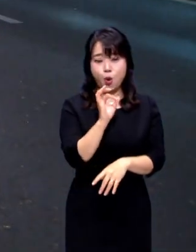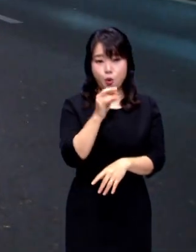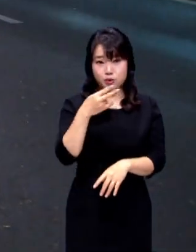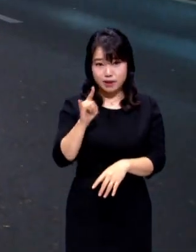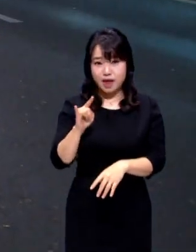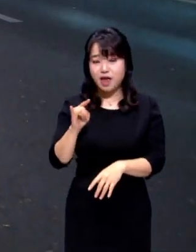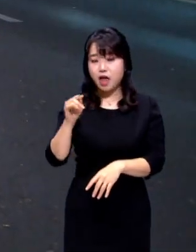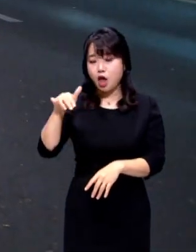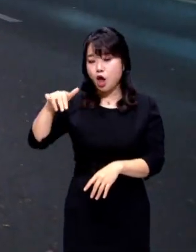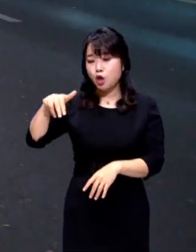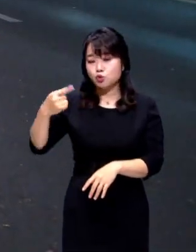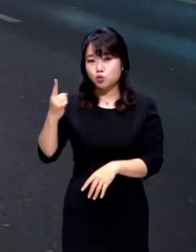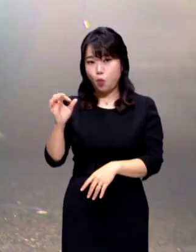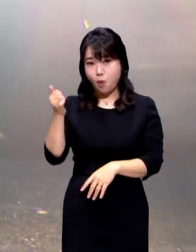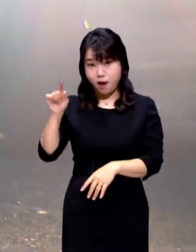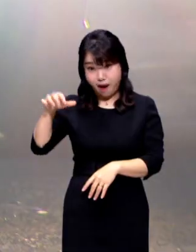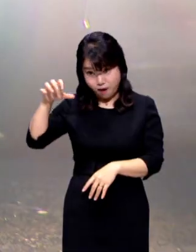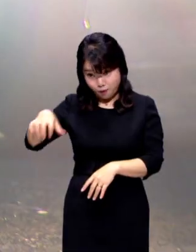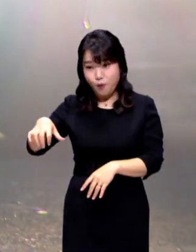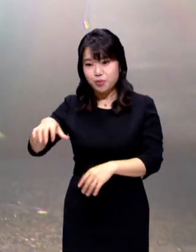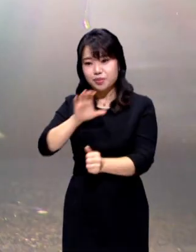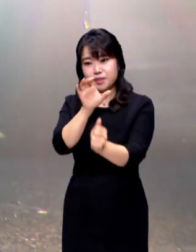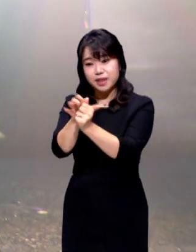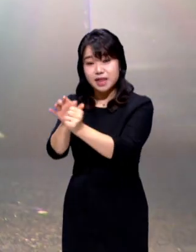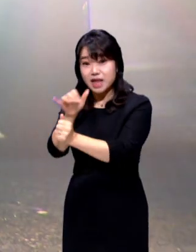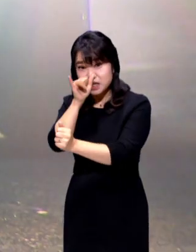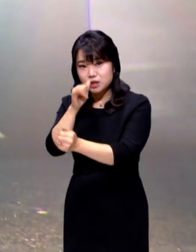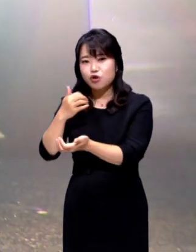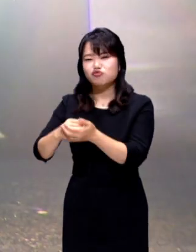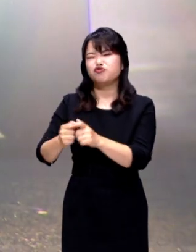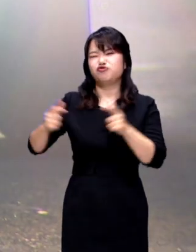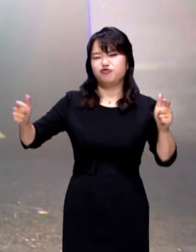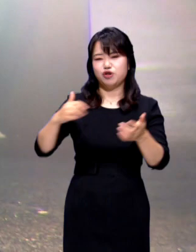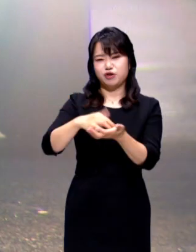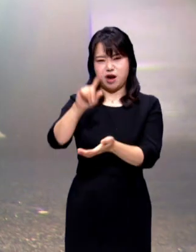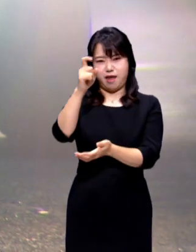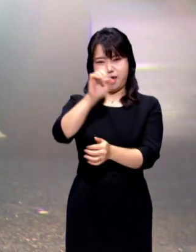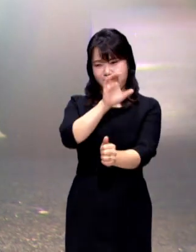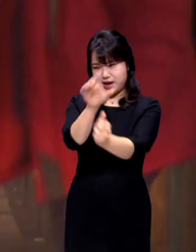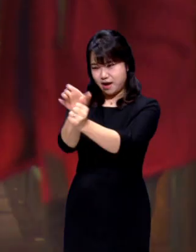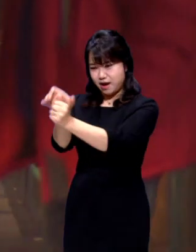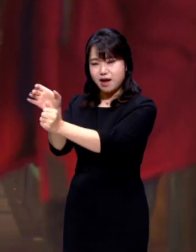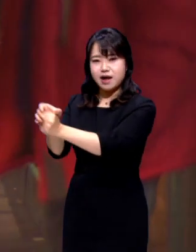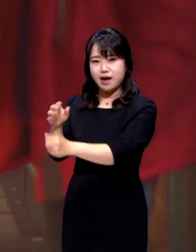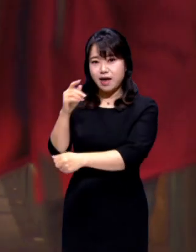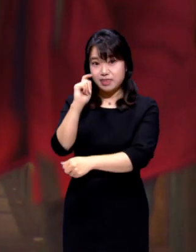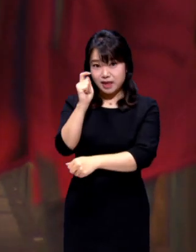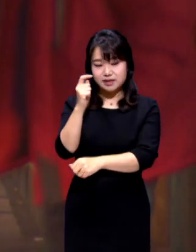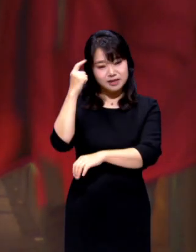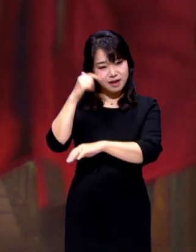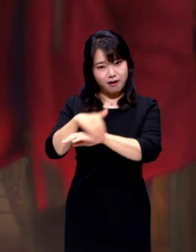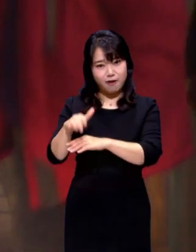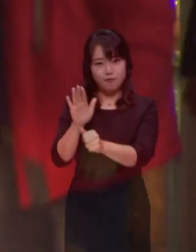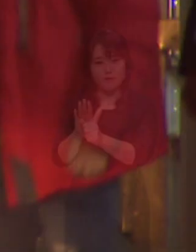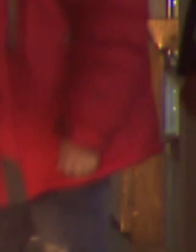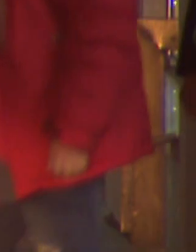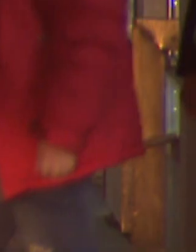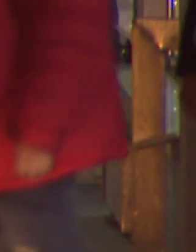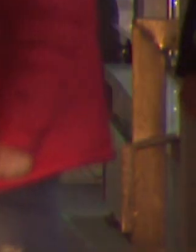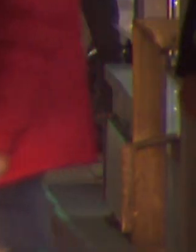등 세 곳에서 운영했는데 이런 지역을 11곳으로 늘릴 방침입니다. BTV 뉴스